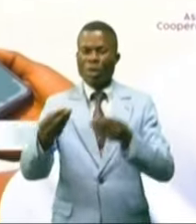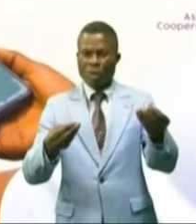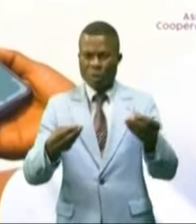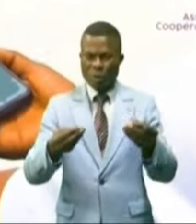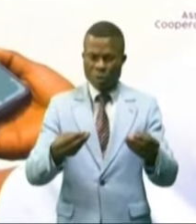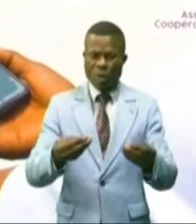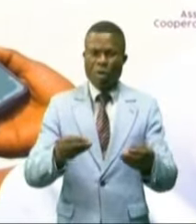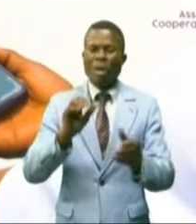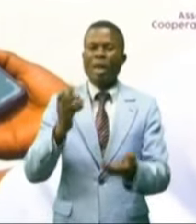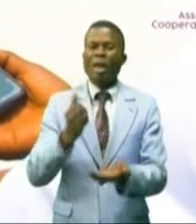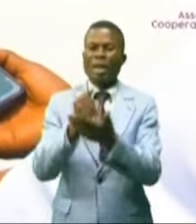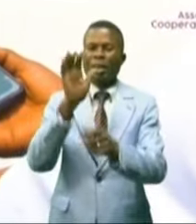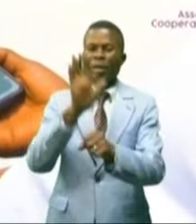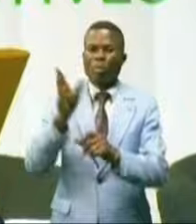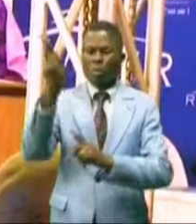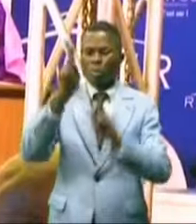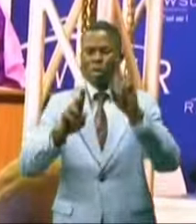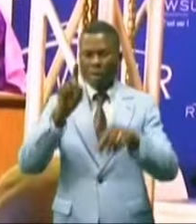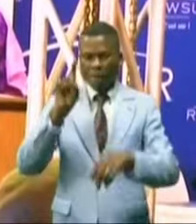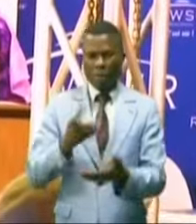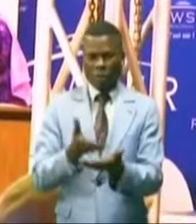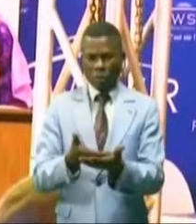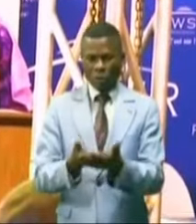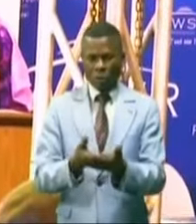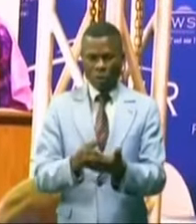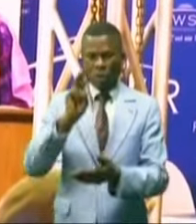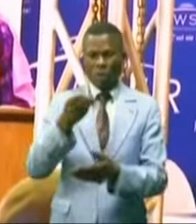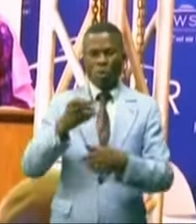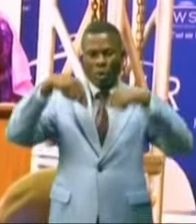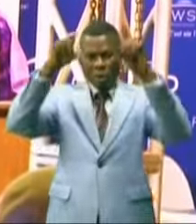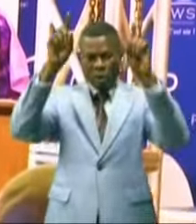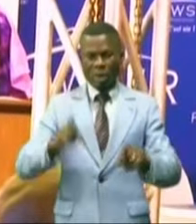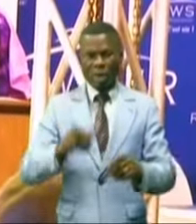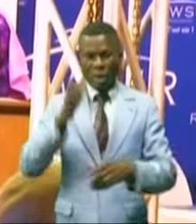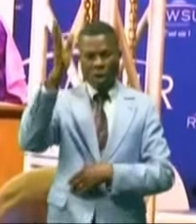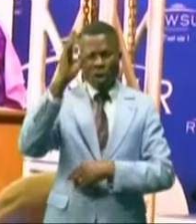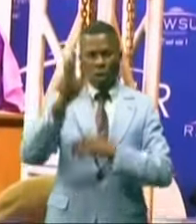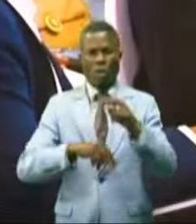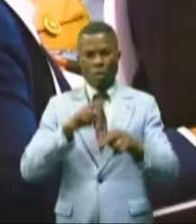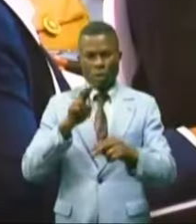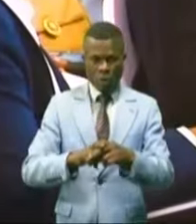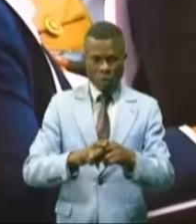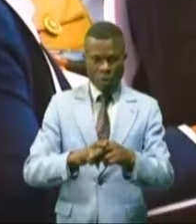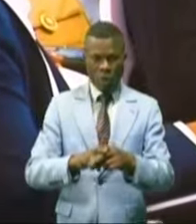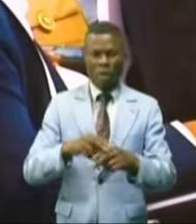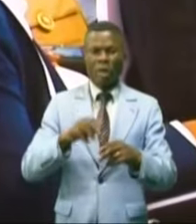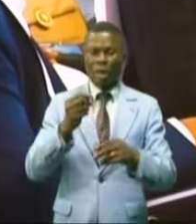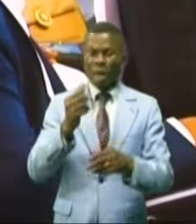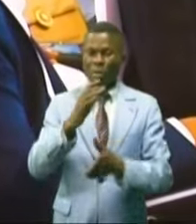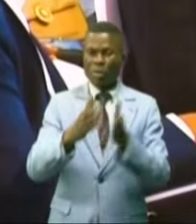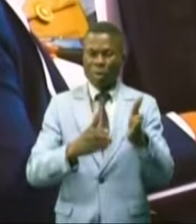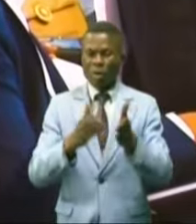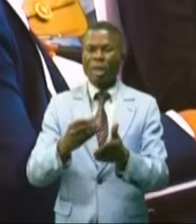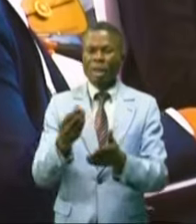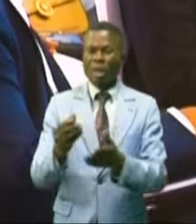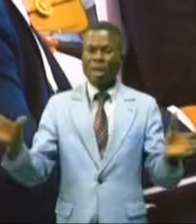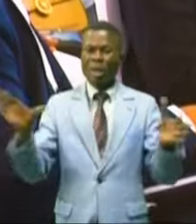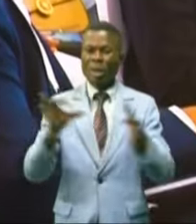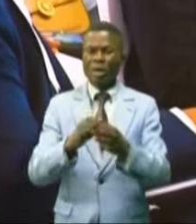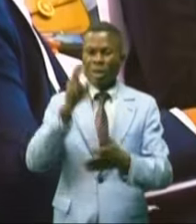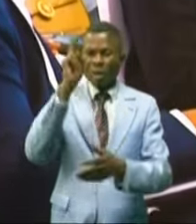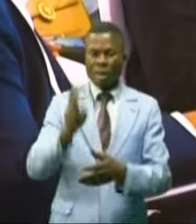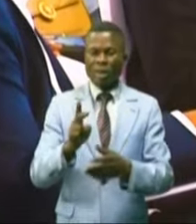partie de population qui est la plus besoin. En cette troisième édition, la Conférence nationale de la microfinance a rassemblé près de